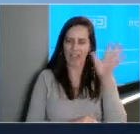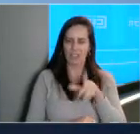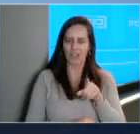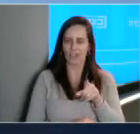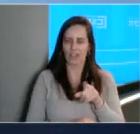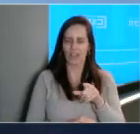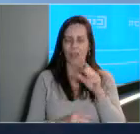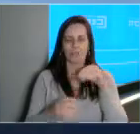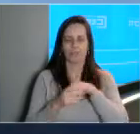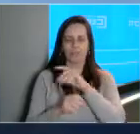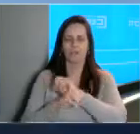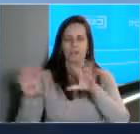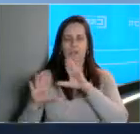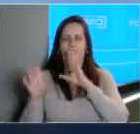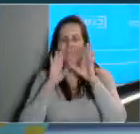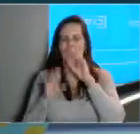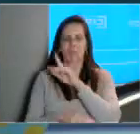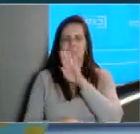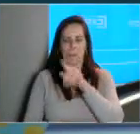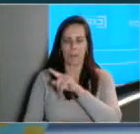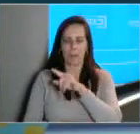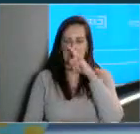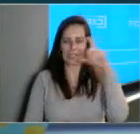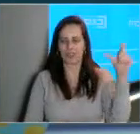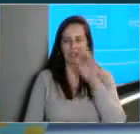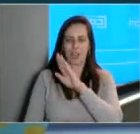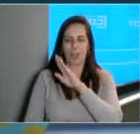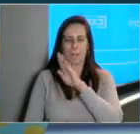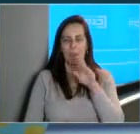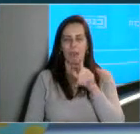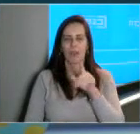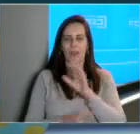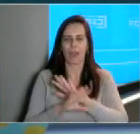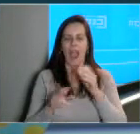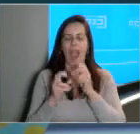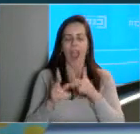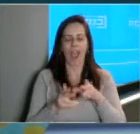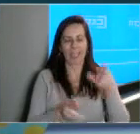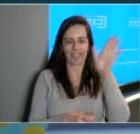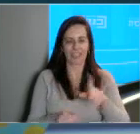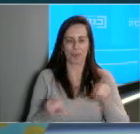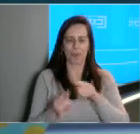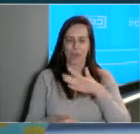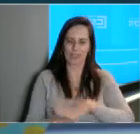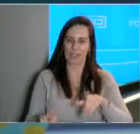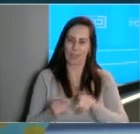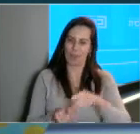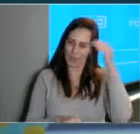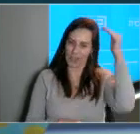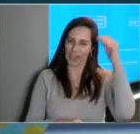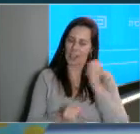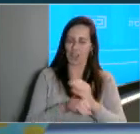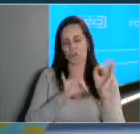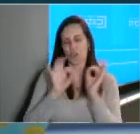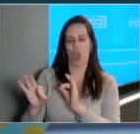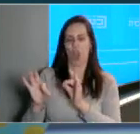הוא עלה בחשבון הטוויטר של ראש הממשלה נתניהו ובעמוד האינסטגרם שלו. הוא למעשה ערך את הסרטון כפי שהוא רצה, כמו שגנץ